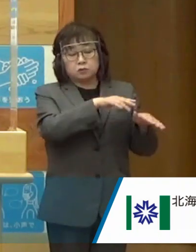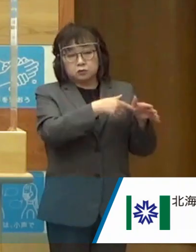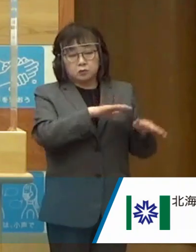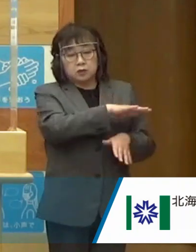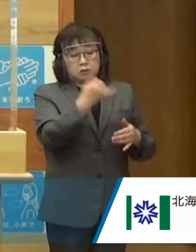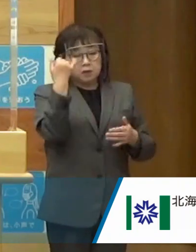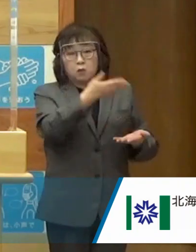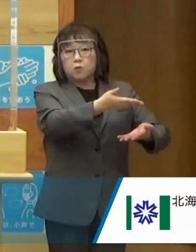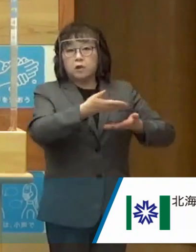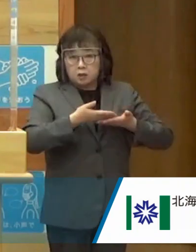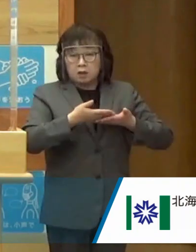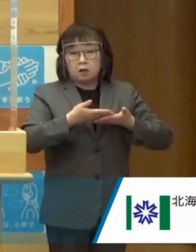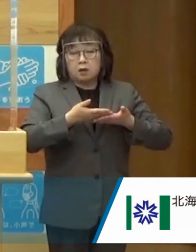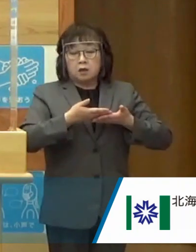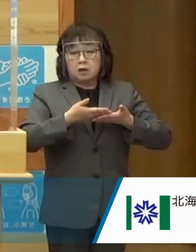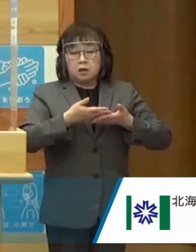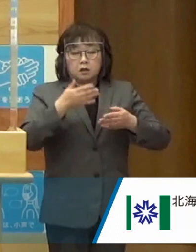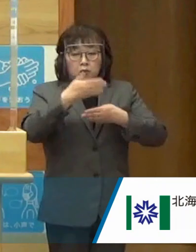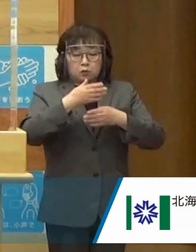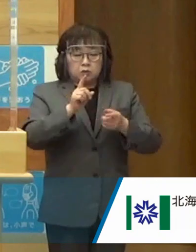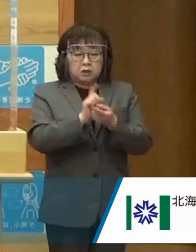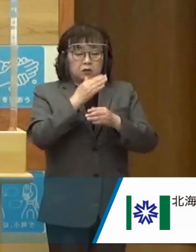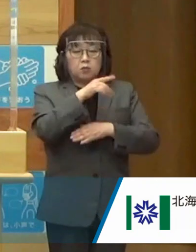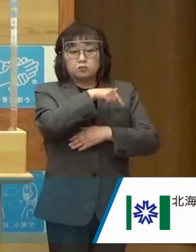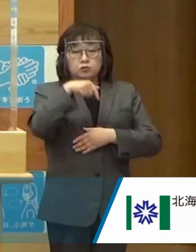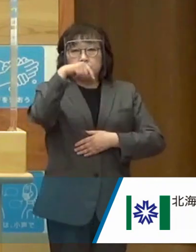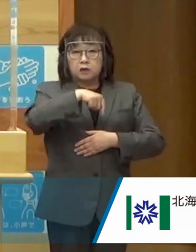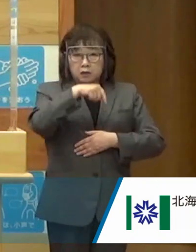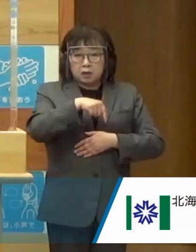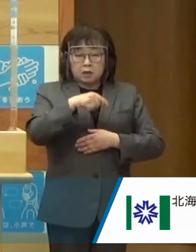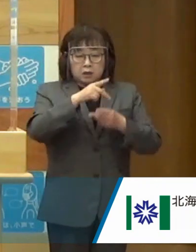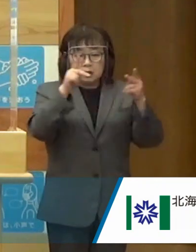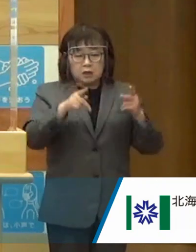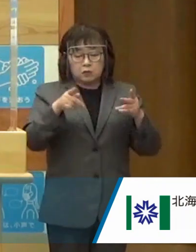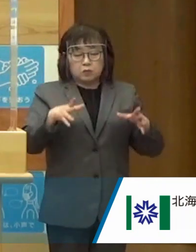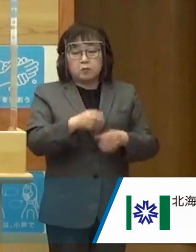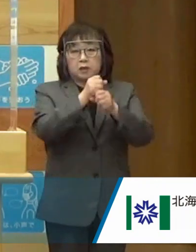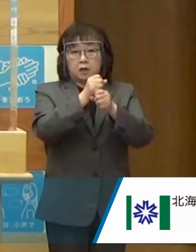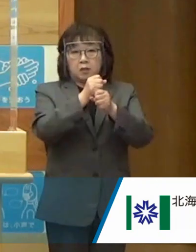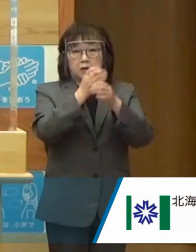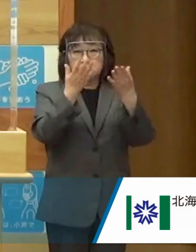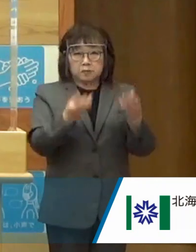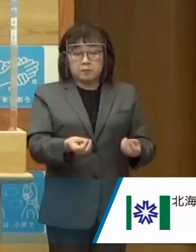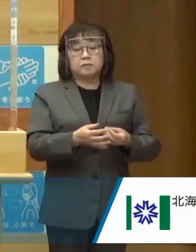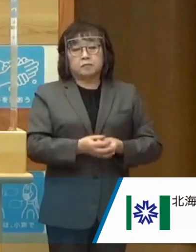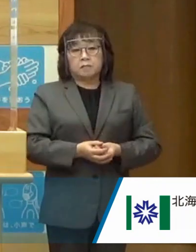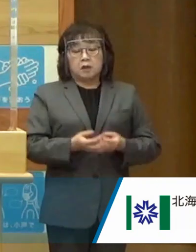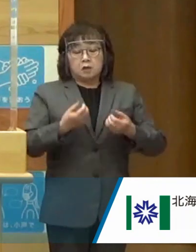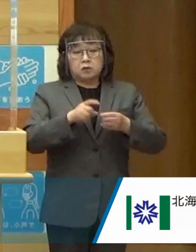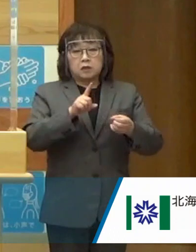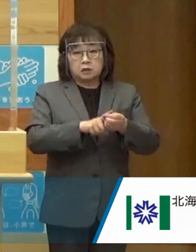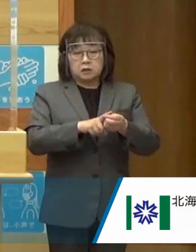意見を伺った上で、道の対策本部において課題を取りまとめました。具